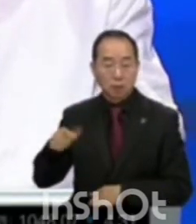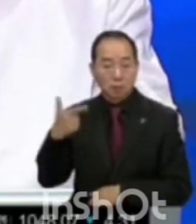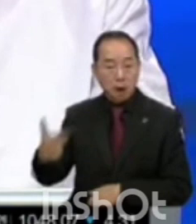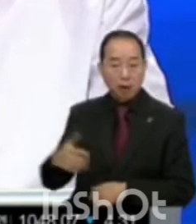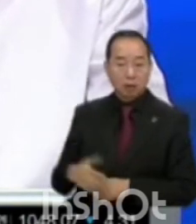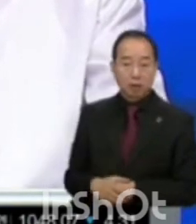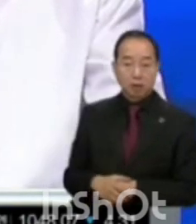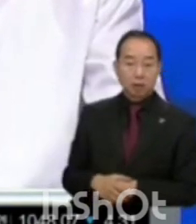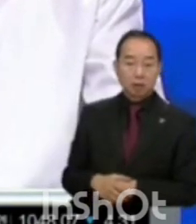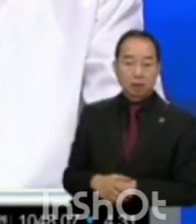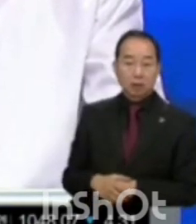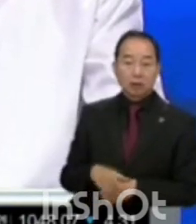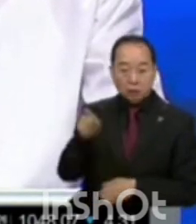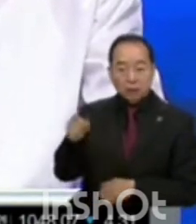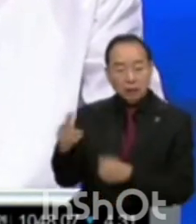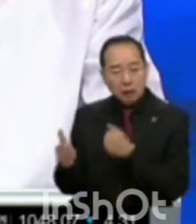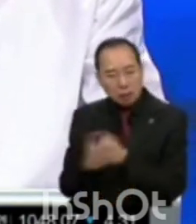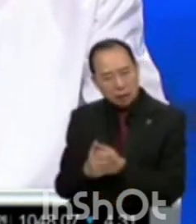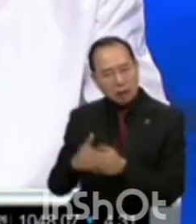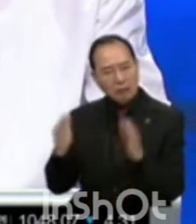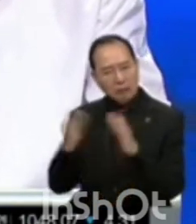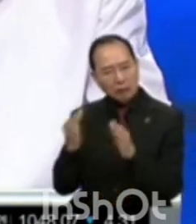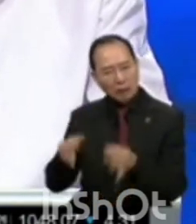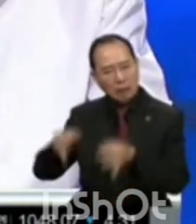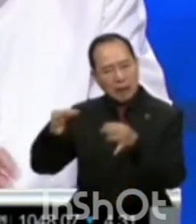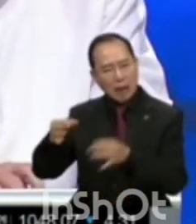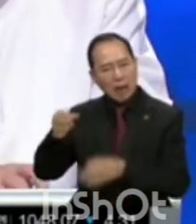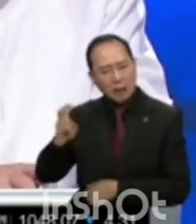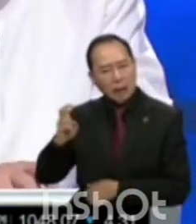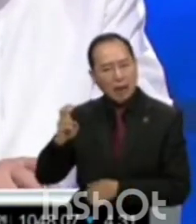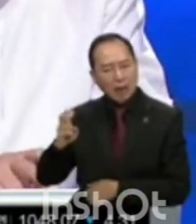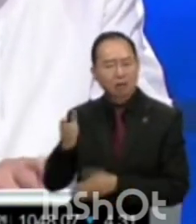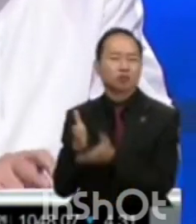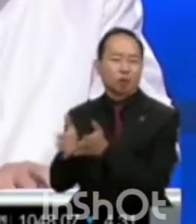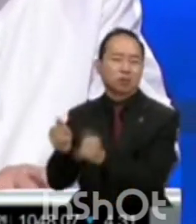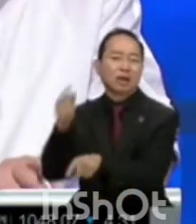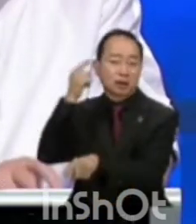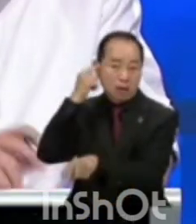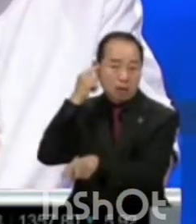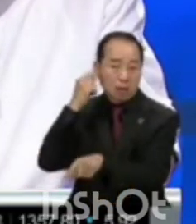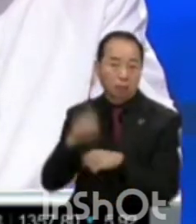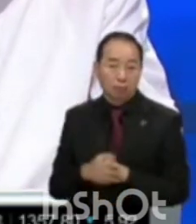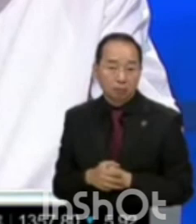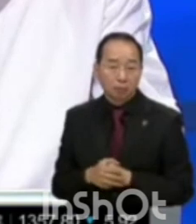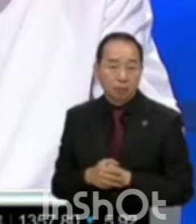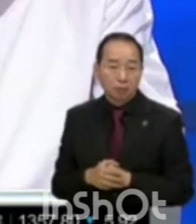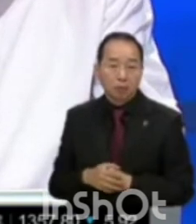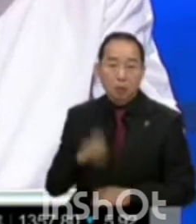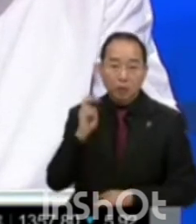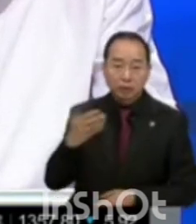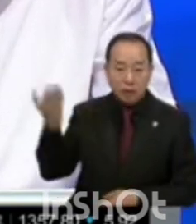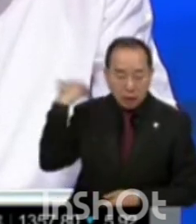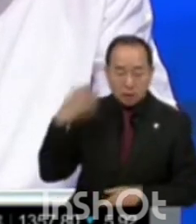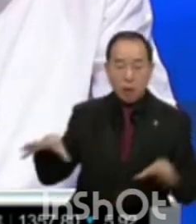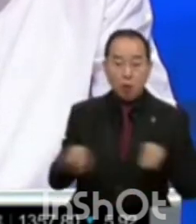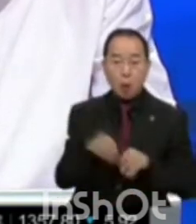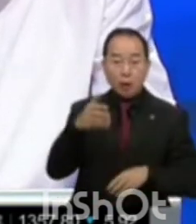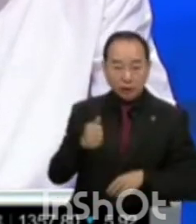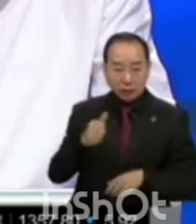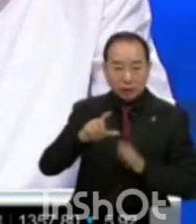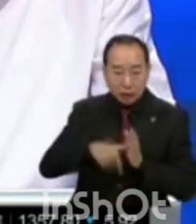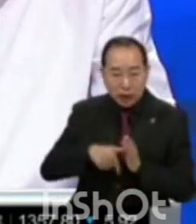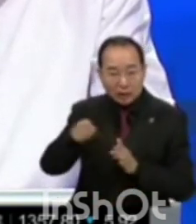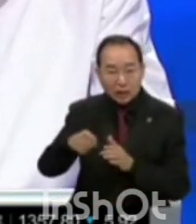이것 때문에 집값이 폭등했다는 게 전문가들의 대체적인 의견입니다. 혹시 그 책임 총리로서 이 정책 추진하실